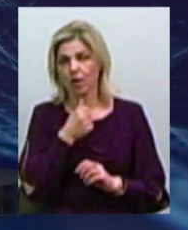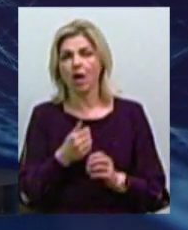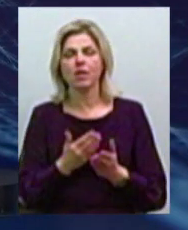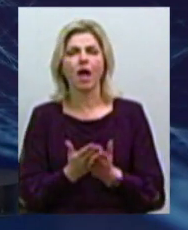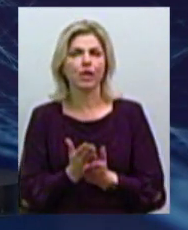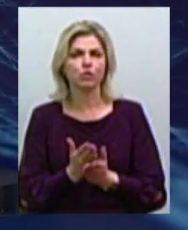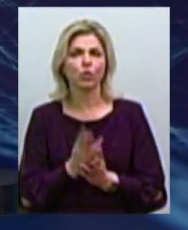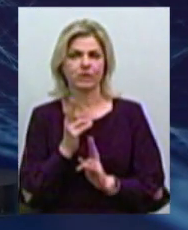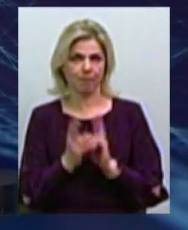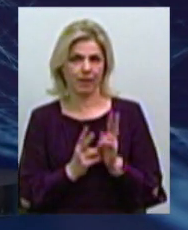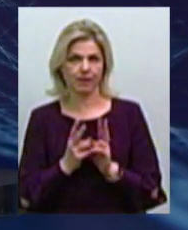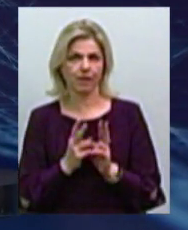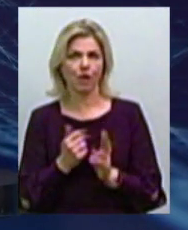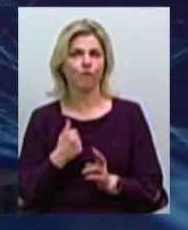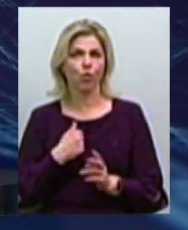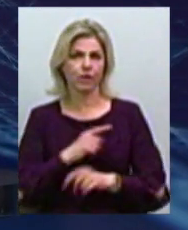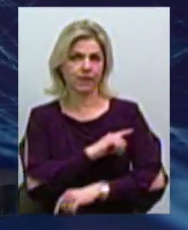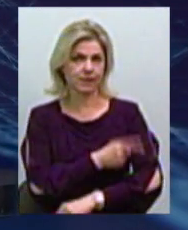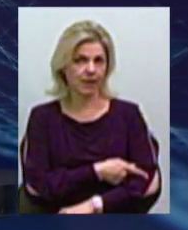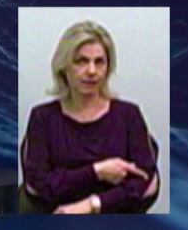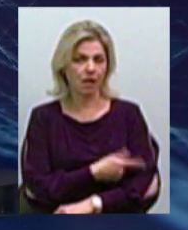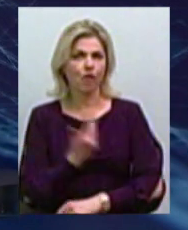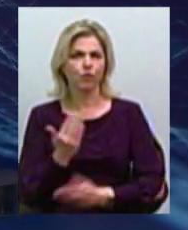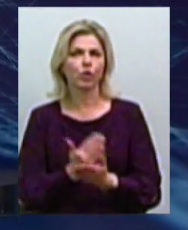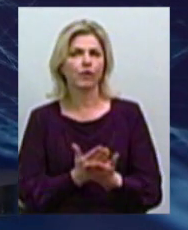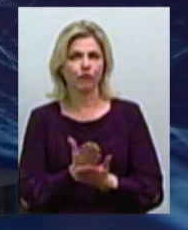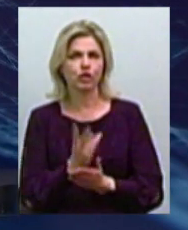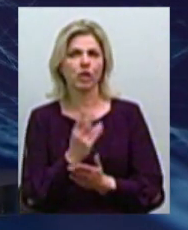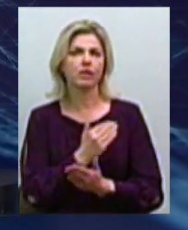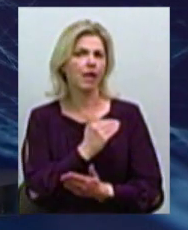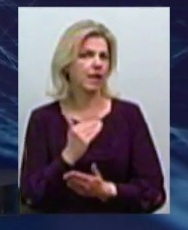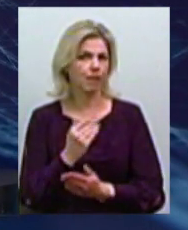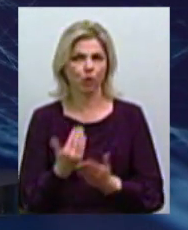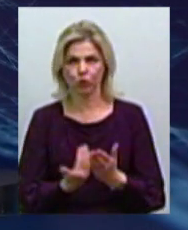якісно змінились Збройні Сили. Вони вийшли на якісно новий рівень